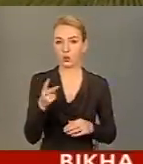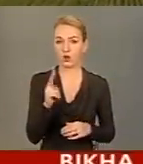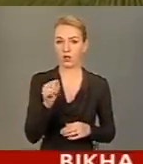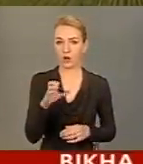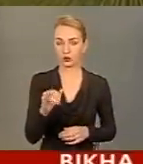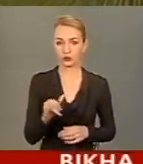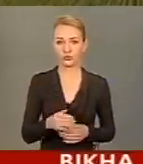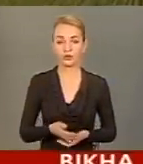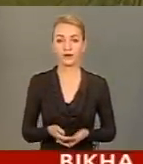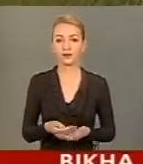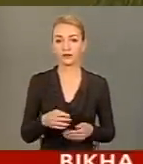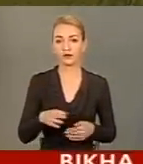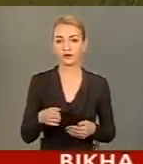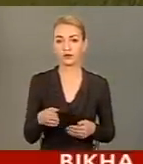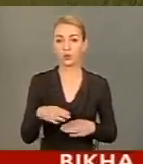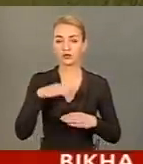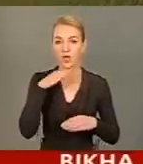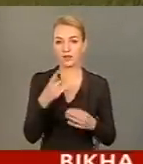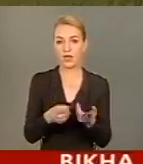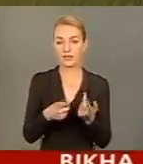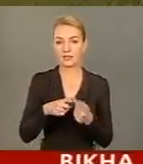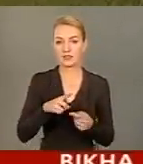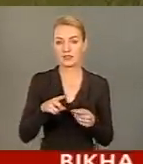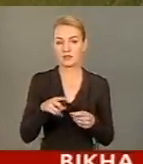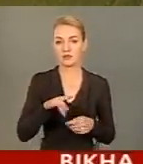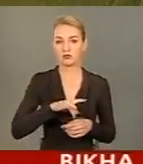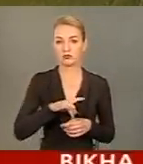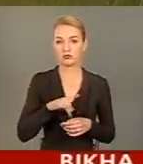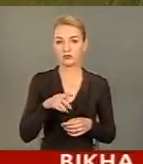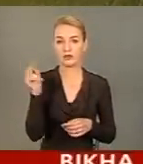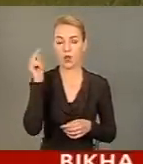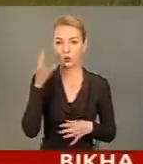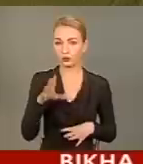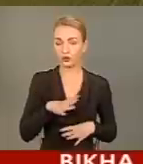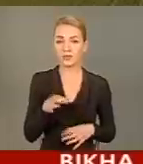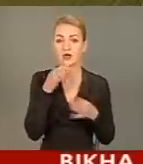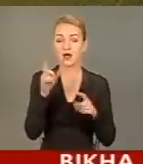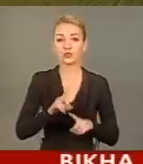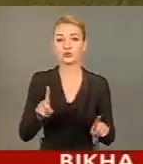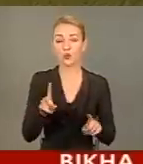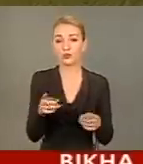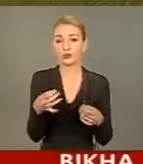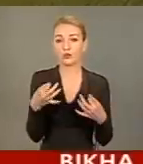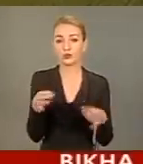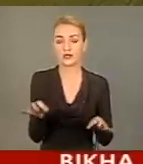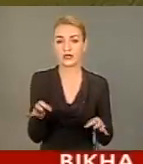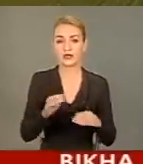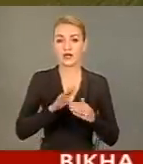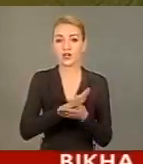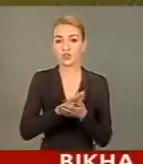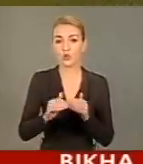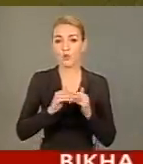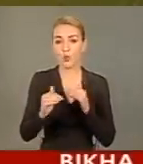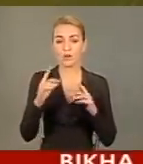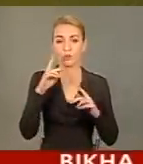класу, тобто достатня кількість нальоту була у командира екіпажу, тому сказати, щоб допустив на чистому полі якусь